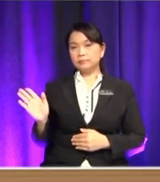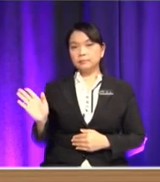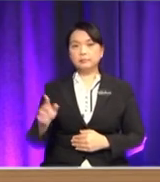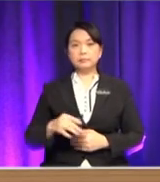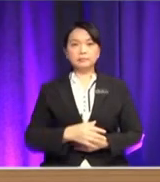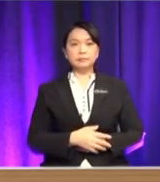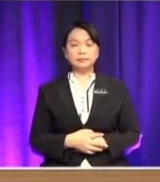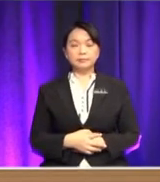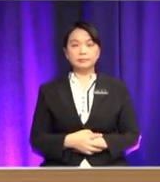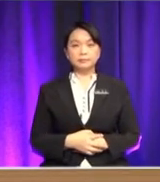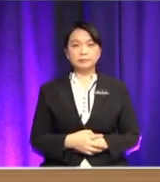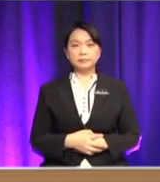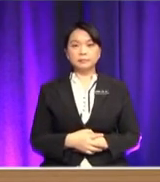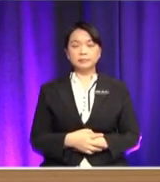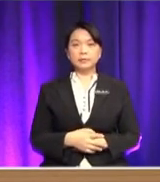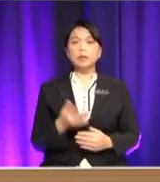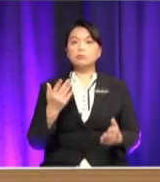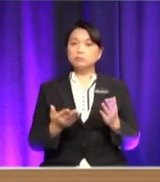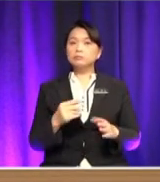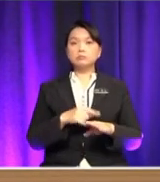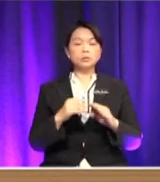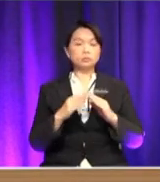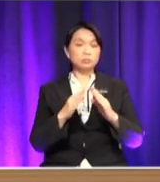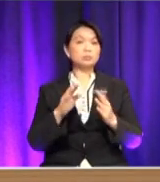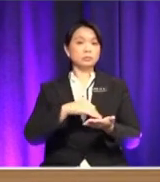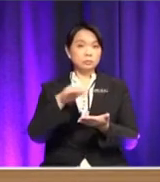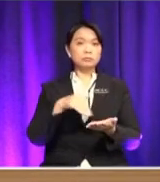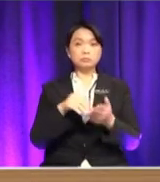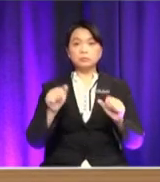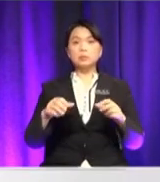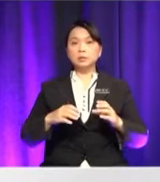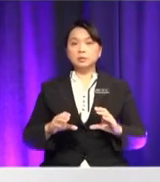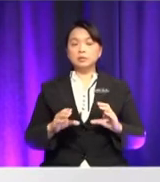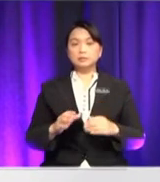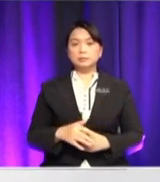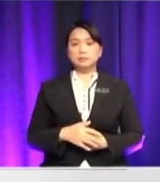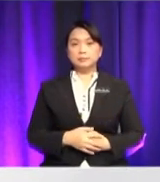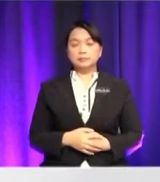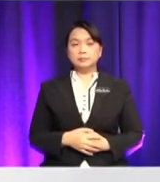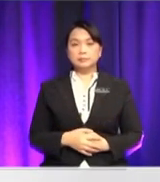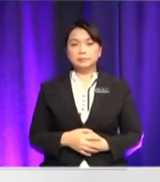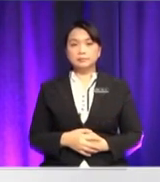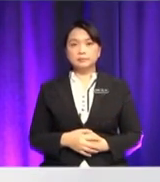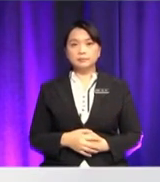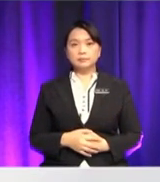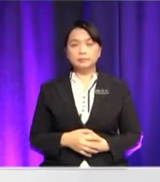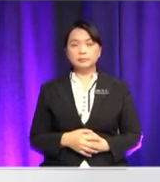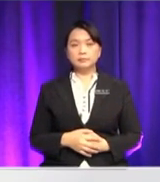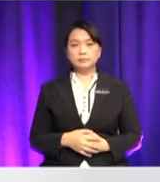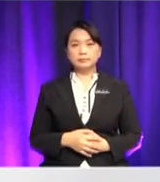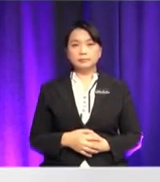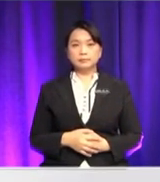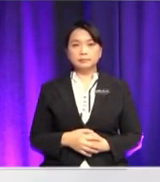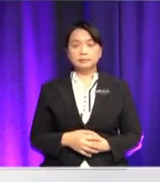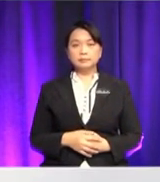menemui Jeffrey debutnya di rumah coba dicoba silikanya siapa tuh Dini yaitu Pelindo